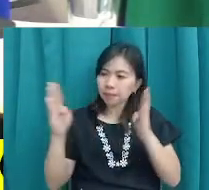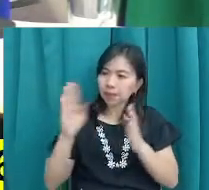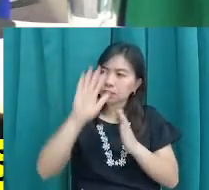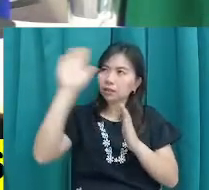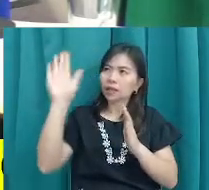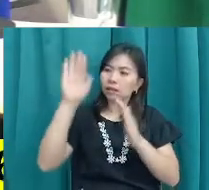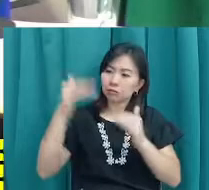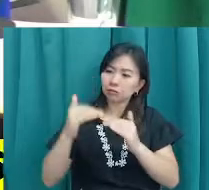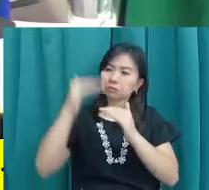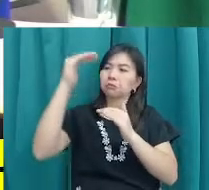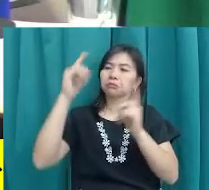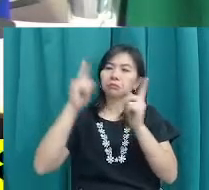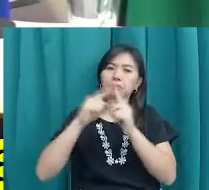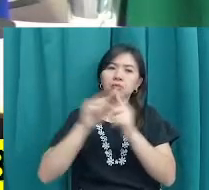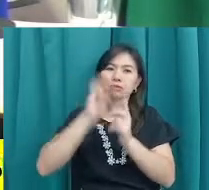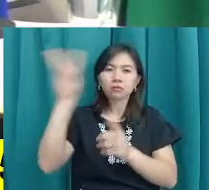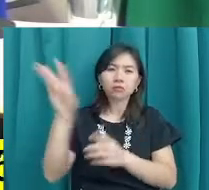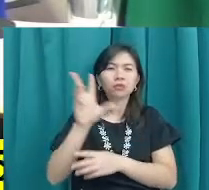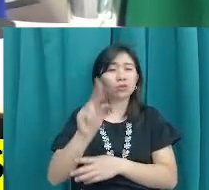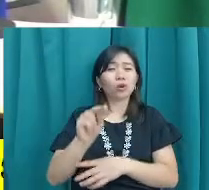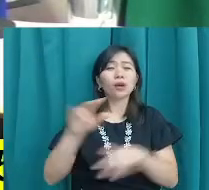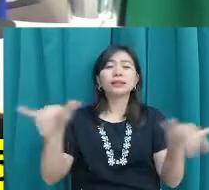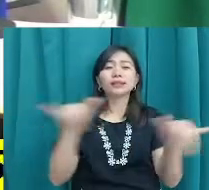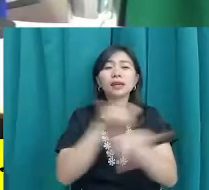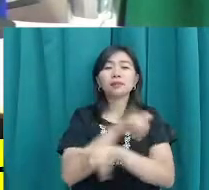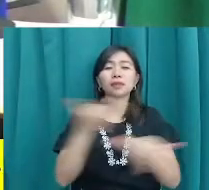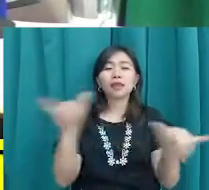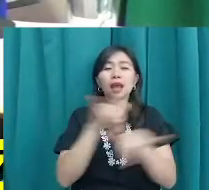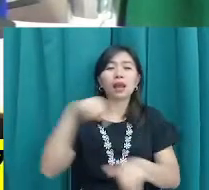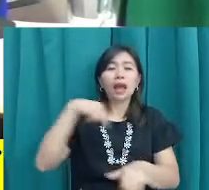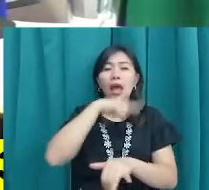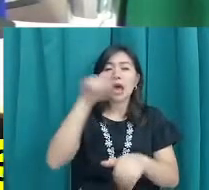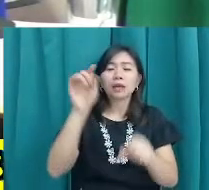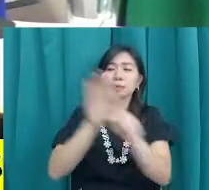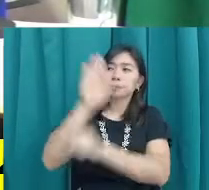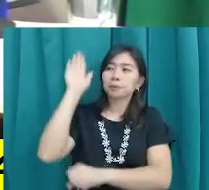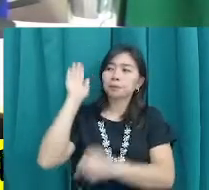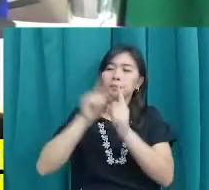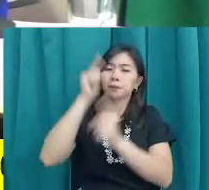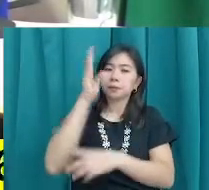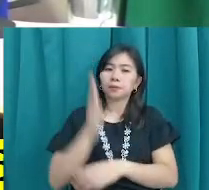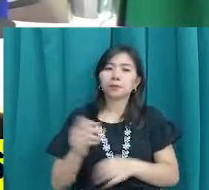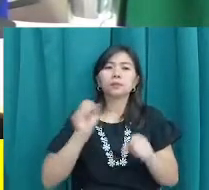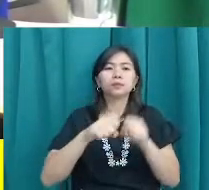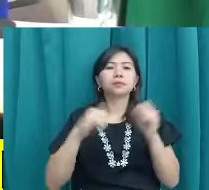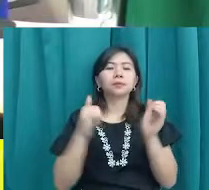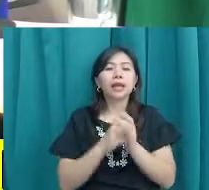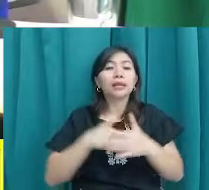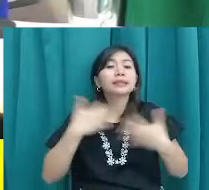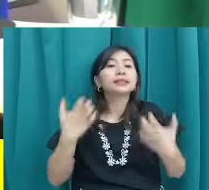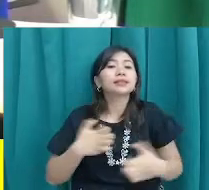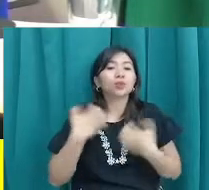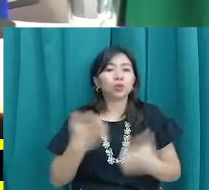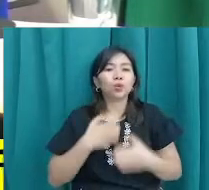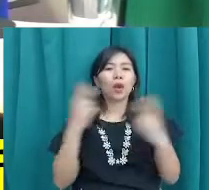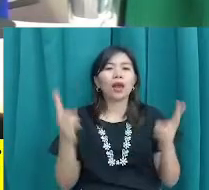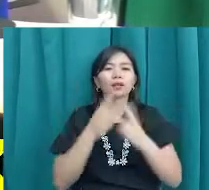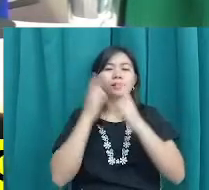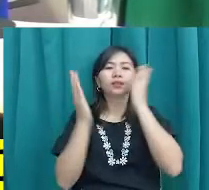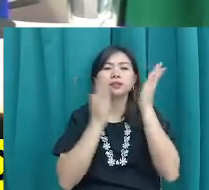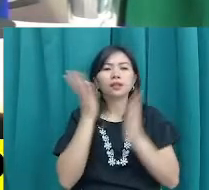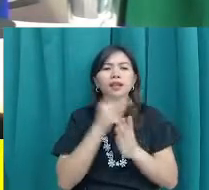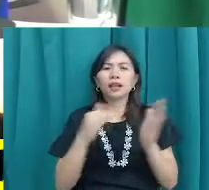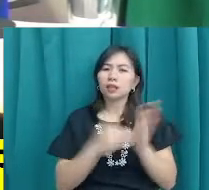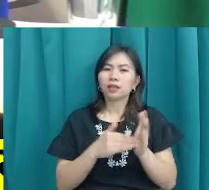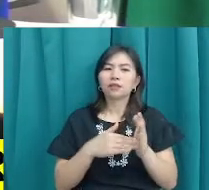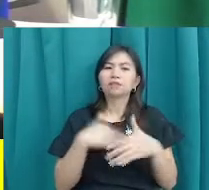Sunday sa Wednesday. No. Parehas niya na commitment natin sa Diyos na pananambahan. Kaya, enjoy the Hallelujah Worship Service this hapon. Enjoy po natin